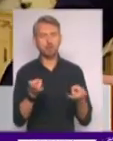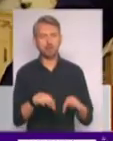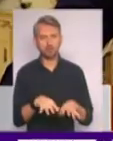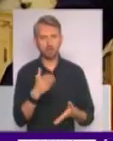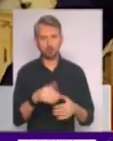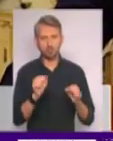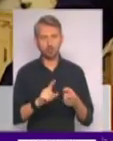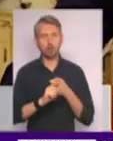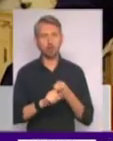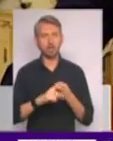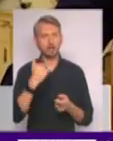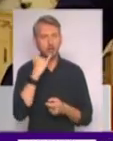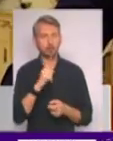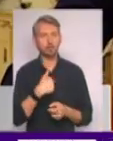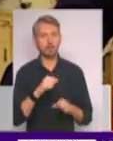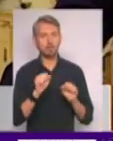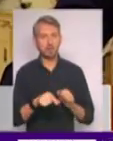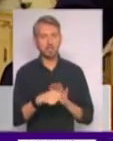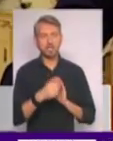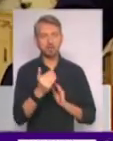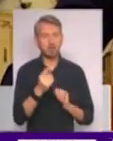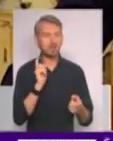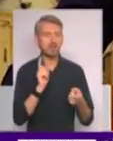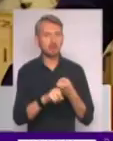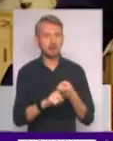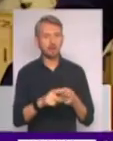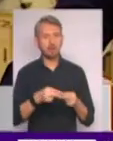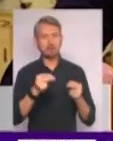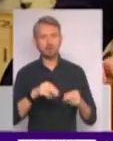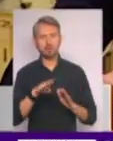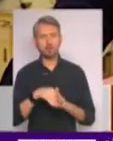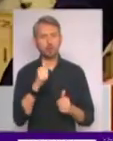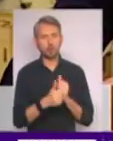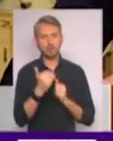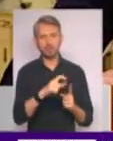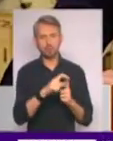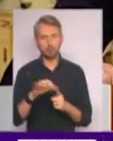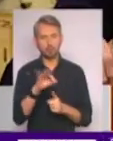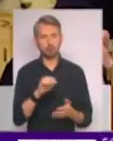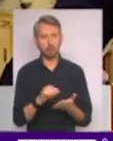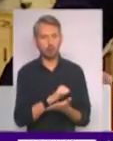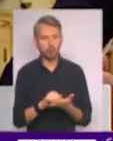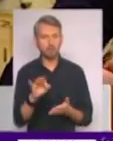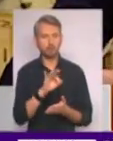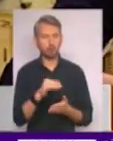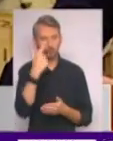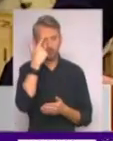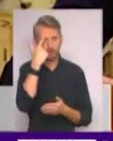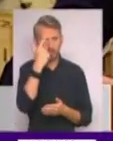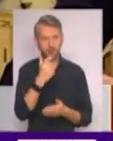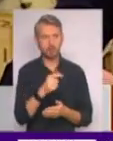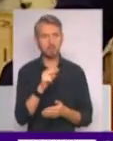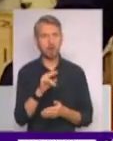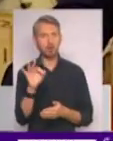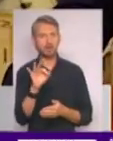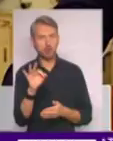можна, контактні телефони, щоб я міг з вами зв'язатися. Підпишусь під кожним вашим словом відносно документів, відносно заяви Петра